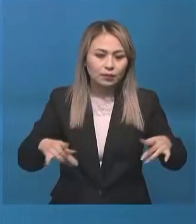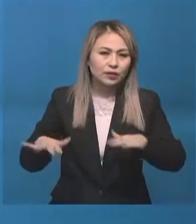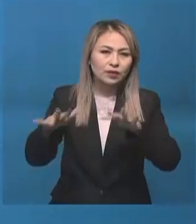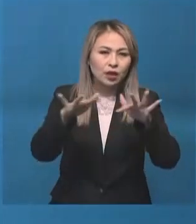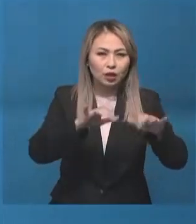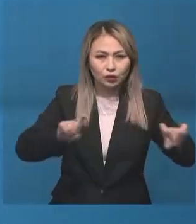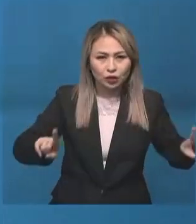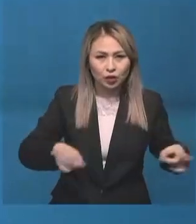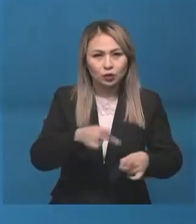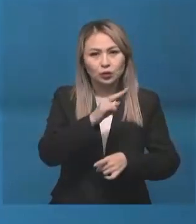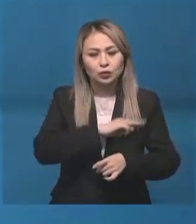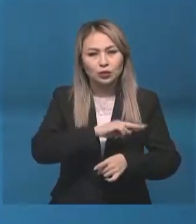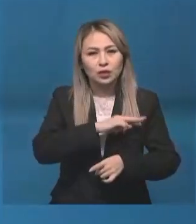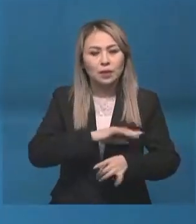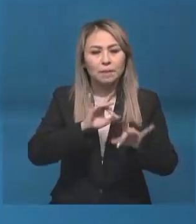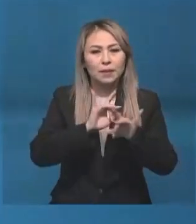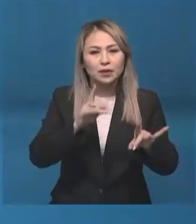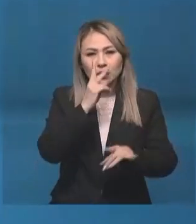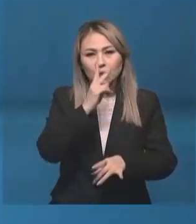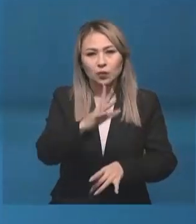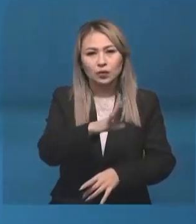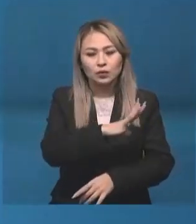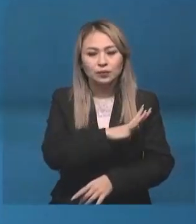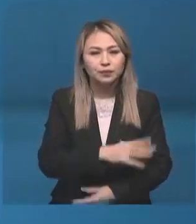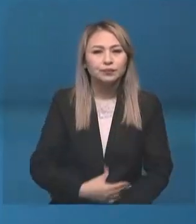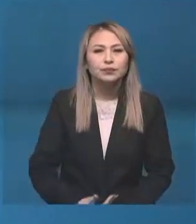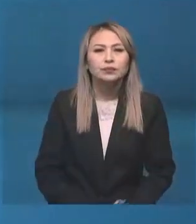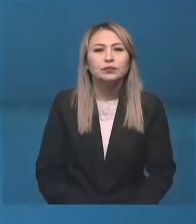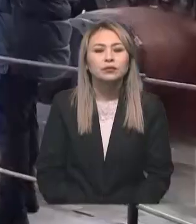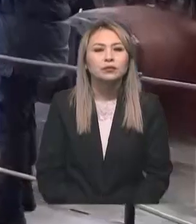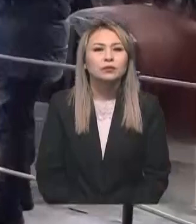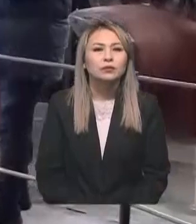аралап, инфрақұрылымды жаңғырту жұмыстарының барысын көрді.